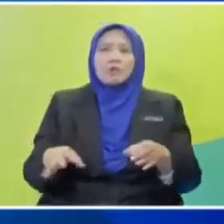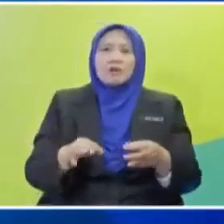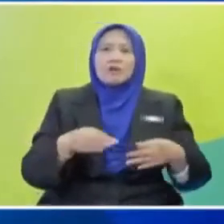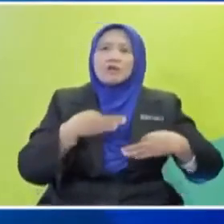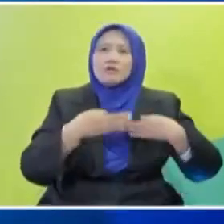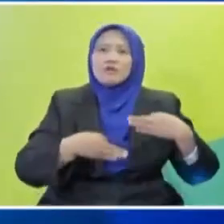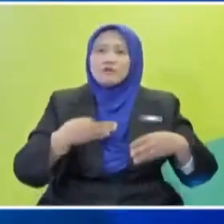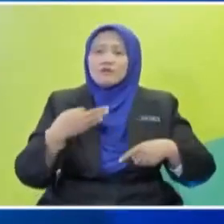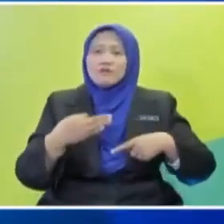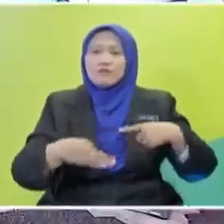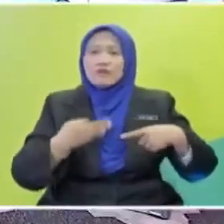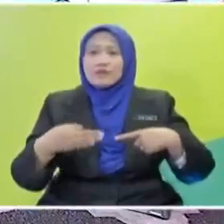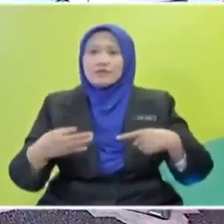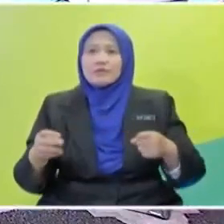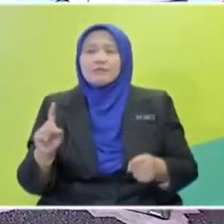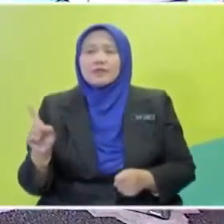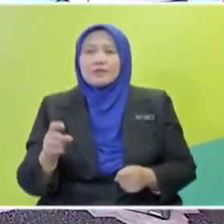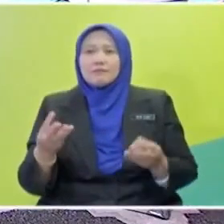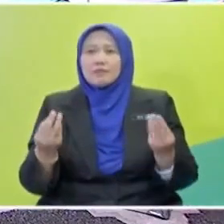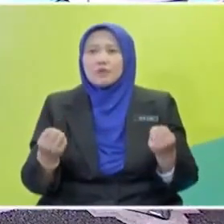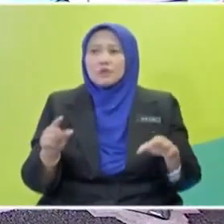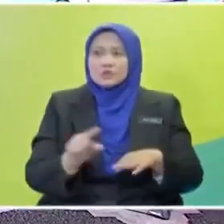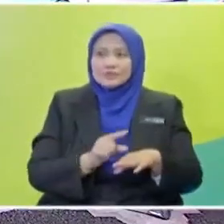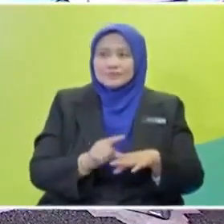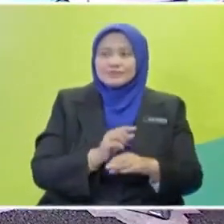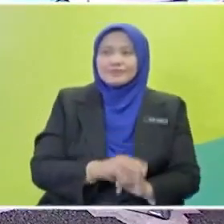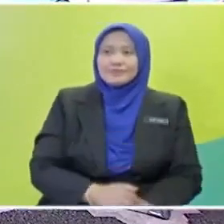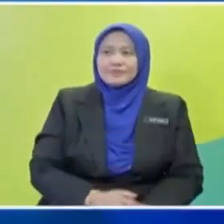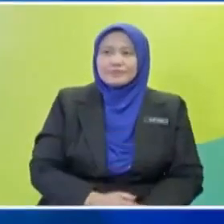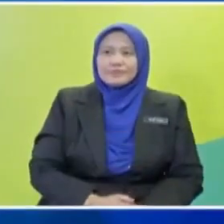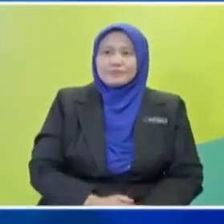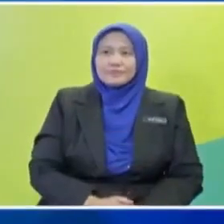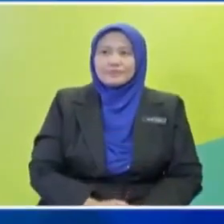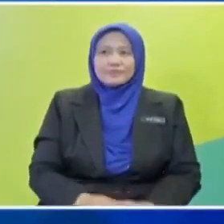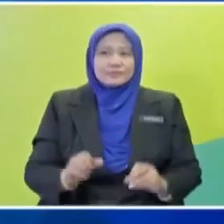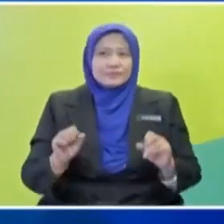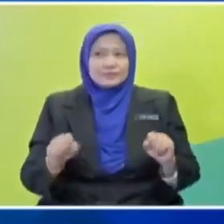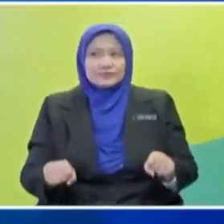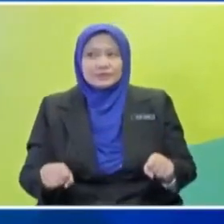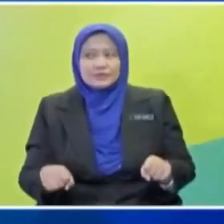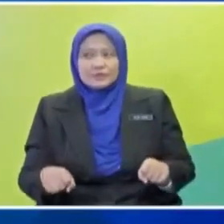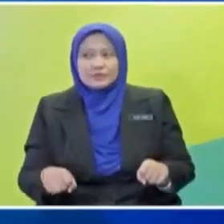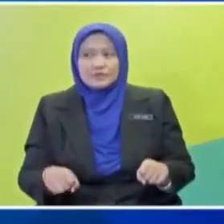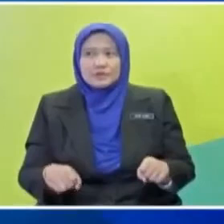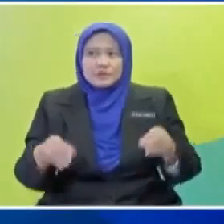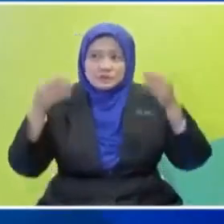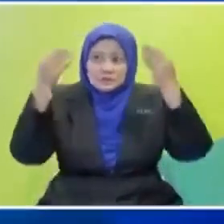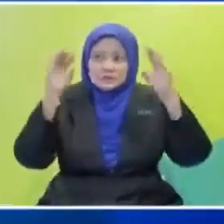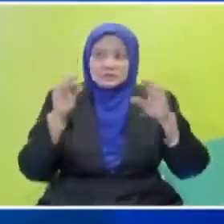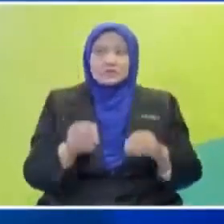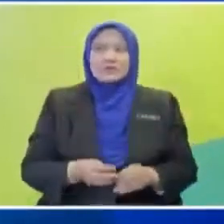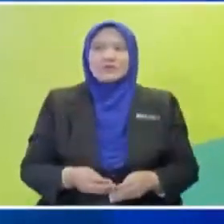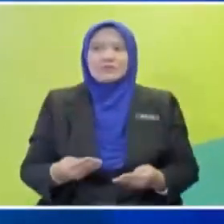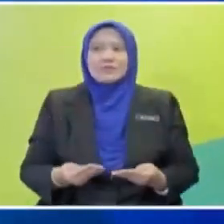melengkapkan lakaran anda. Baiklah cikgu, bagi lakaran yang saya telah lakarkan ini, boleh tak cik, saya dapatkan sedikit ulasan ataupun